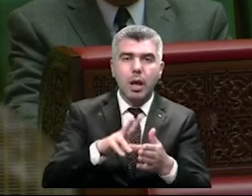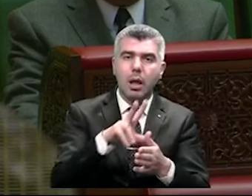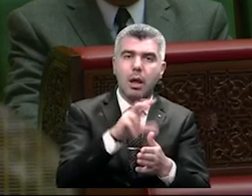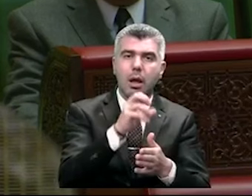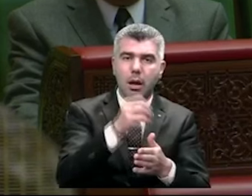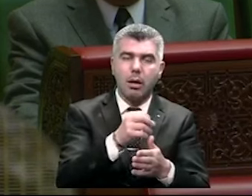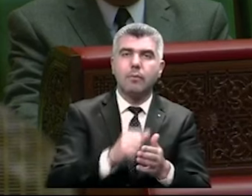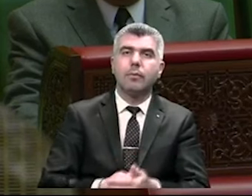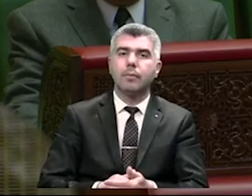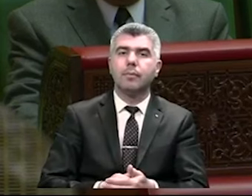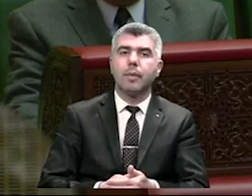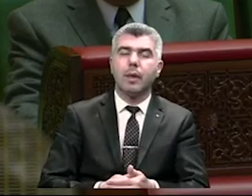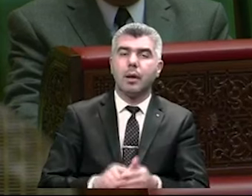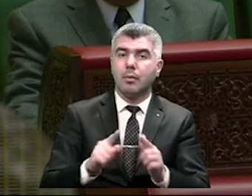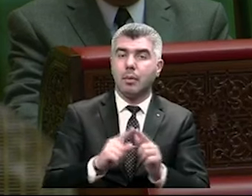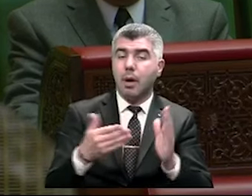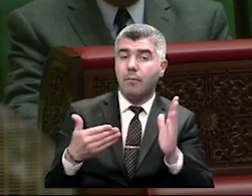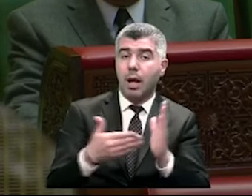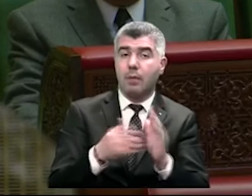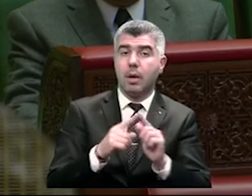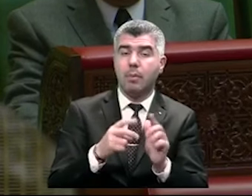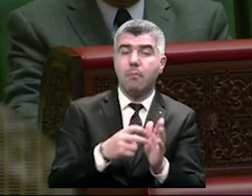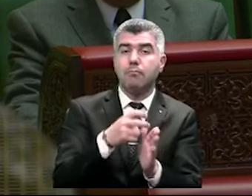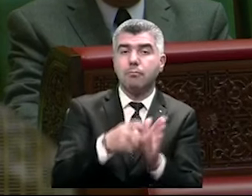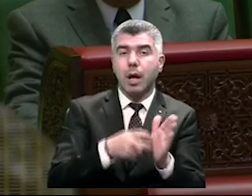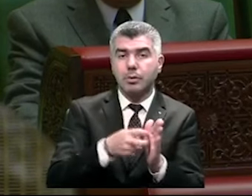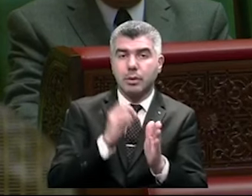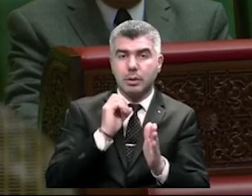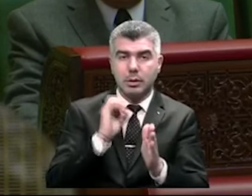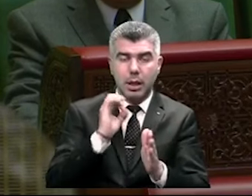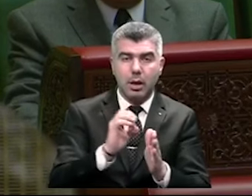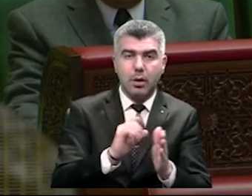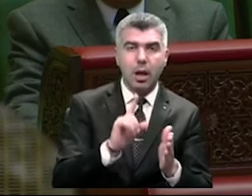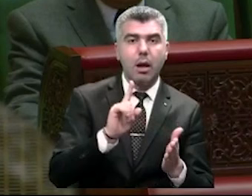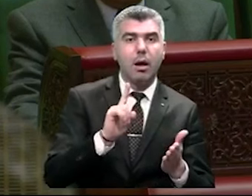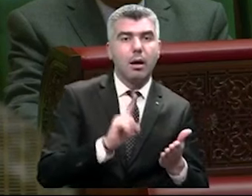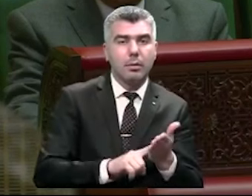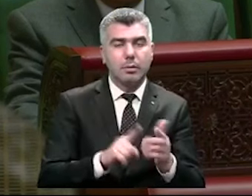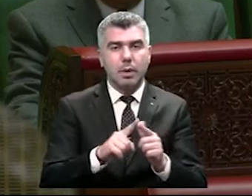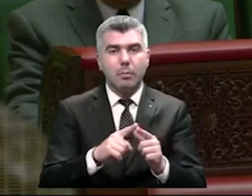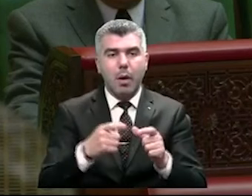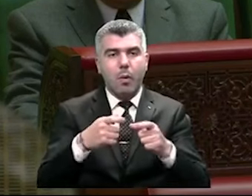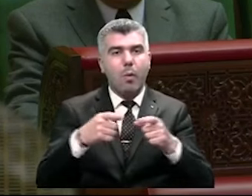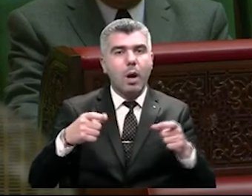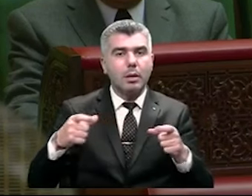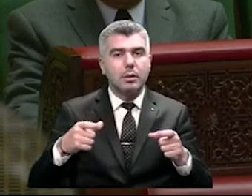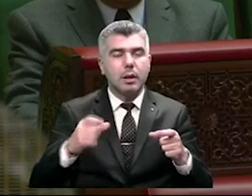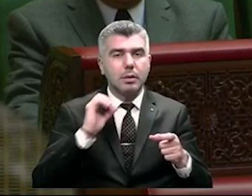واخيرا على فيما يتعلق بالشبكه السكاك فاننا في البدايه نؤكد على ضروره توسيع شبكه السكاك